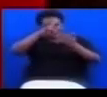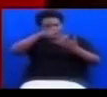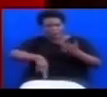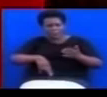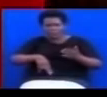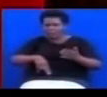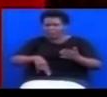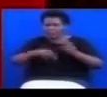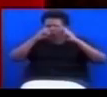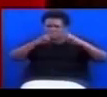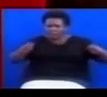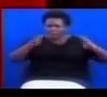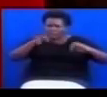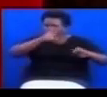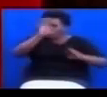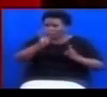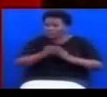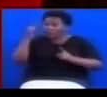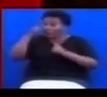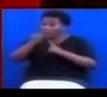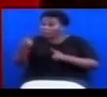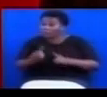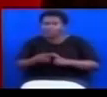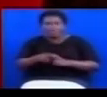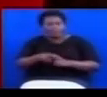kila mmoja anapofanya kazi ya utafiti na kutoa geological